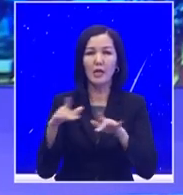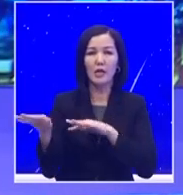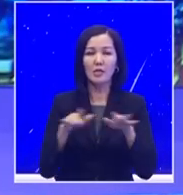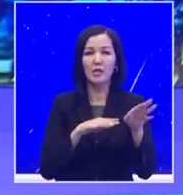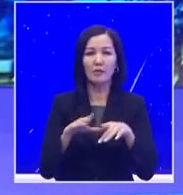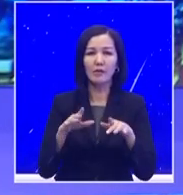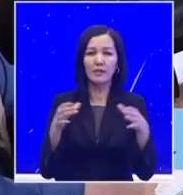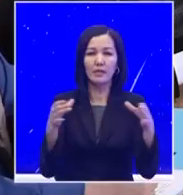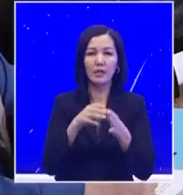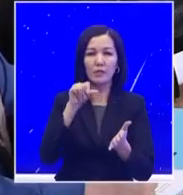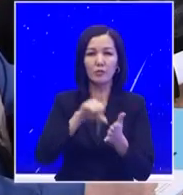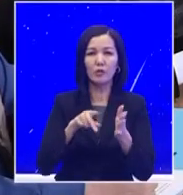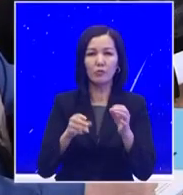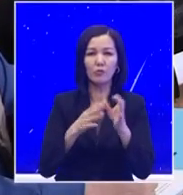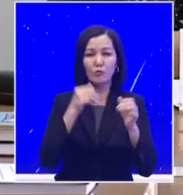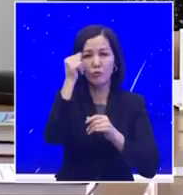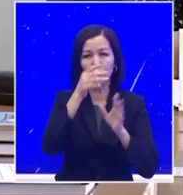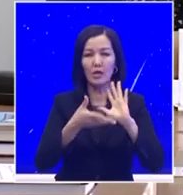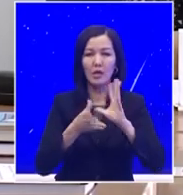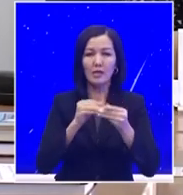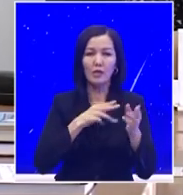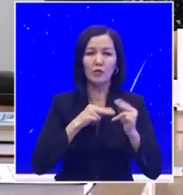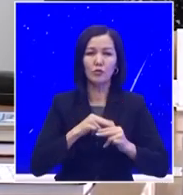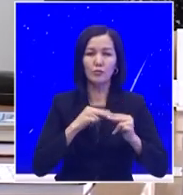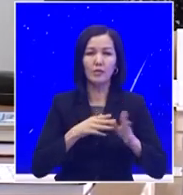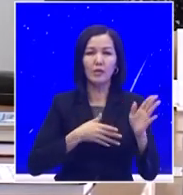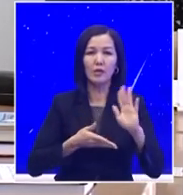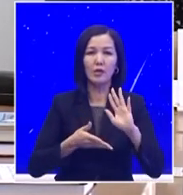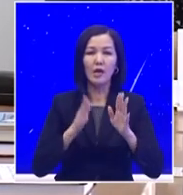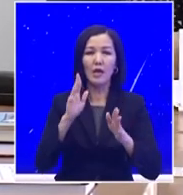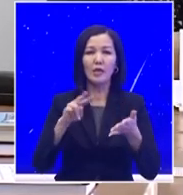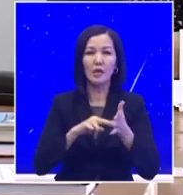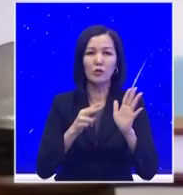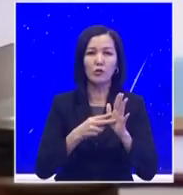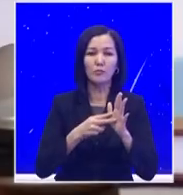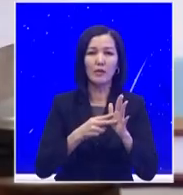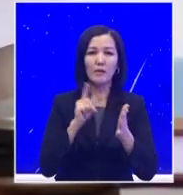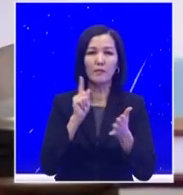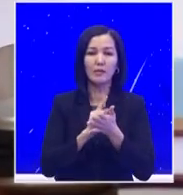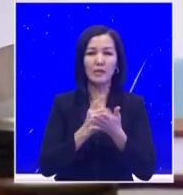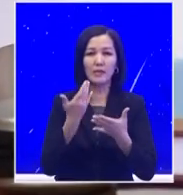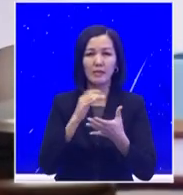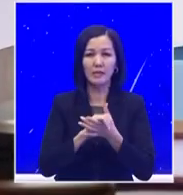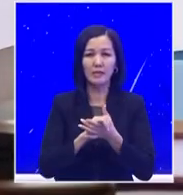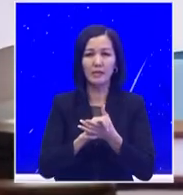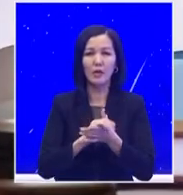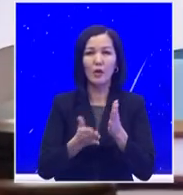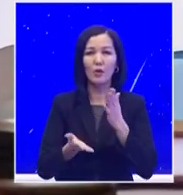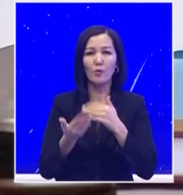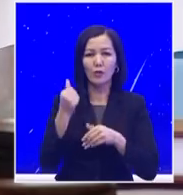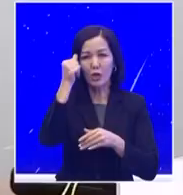мүшелері 2019 жылы атқарылған жұмыстарды қорытындылап, алда орындалар жоспарларды міндеттемелерді